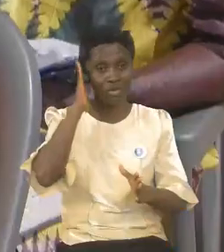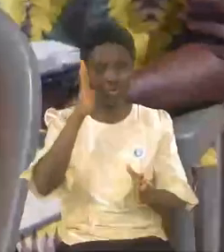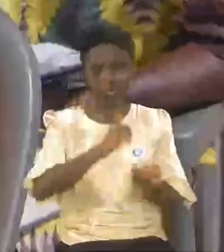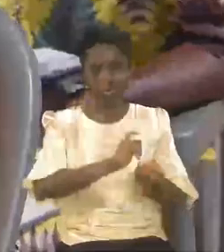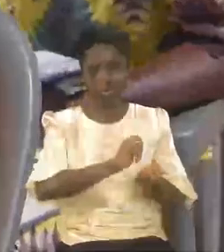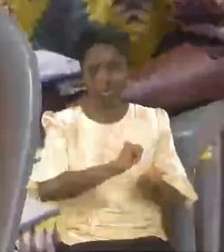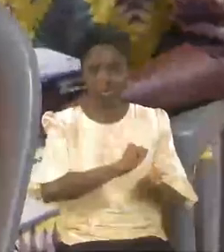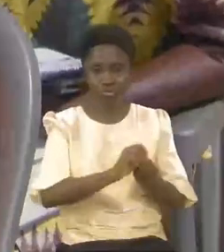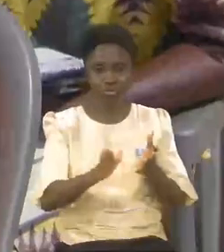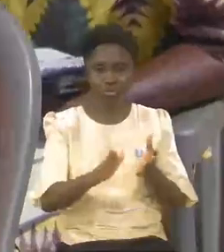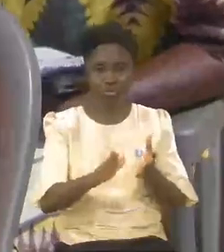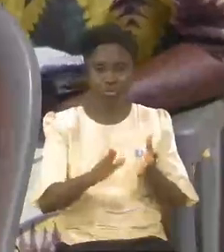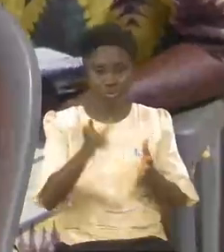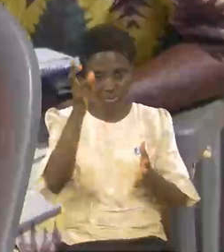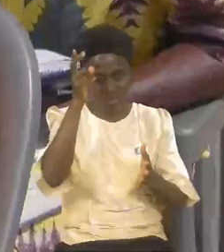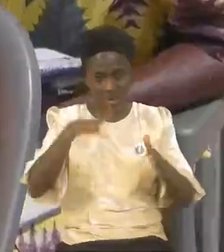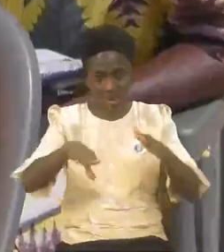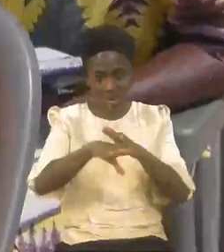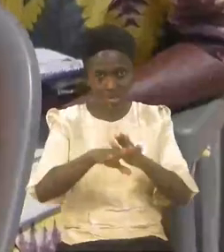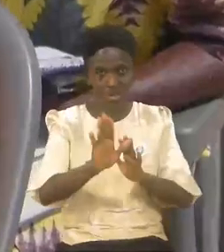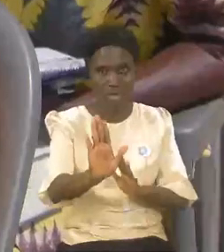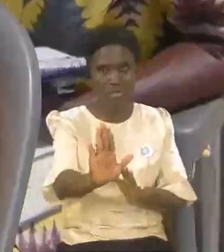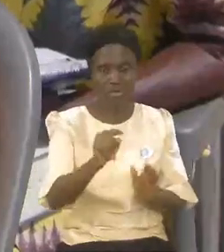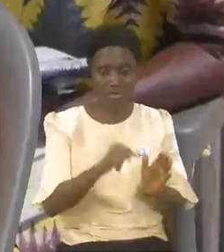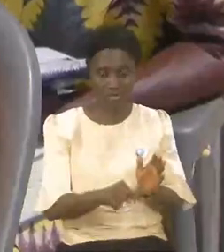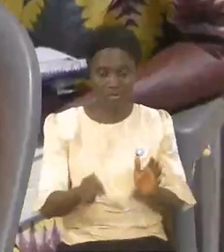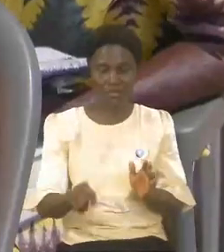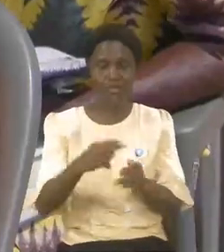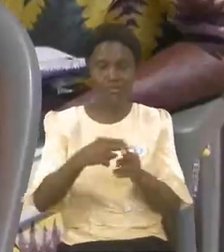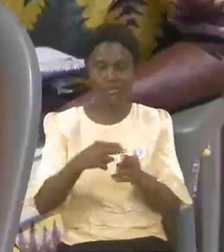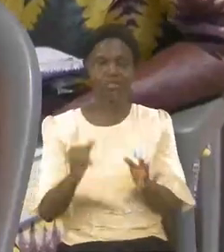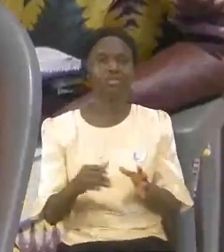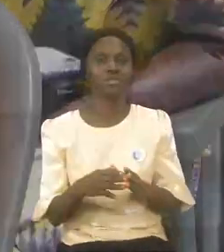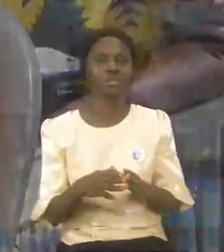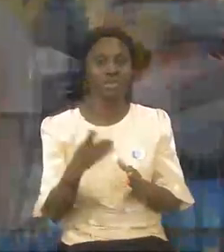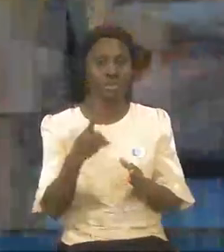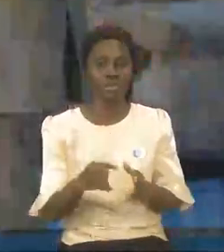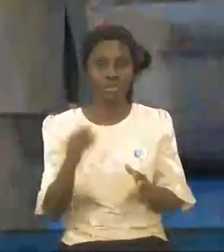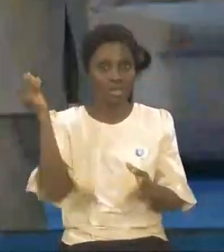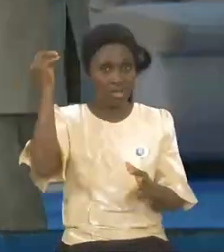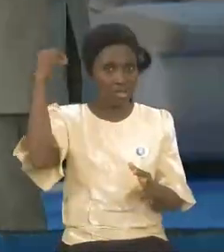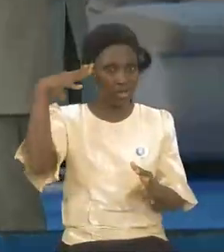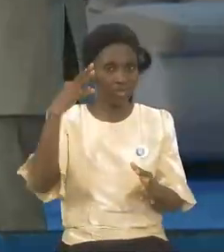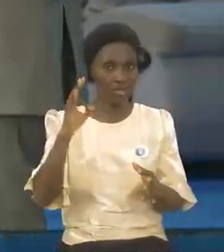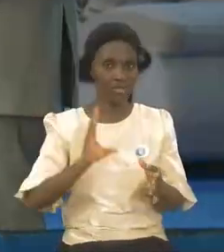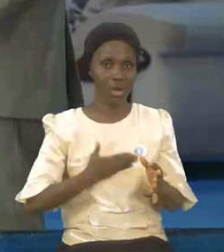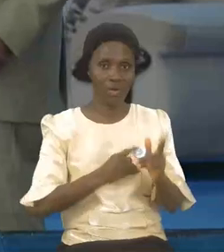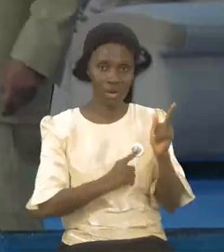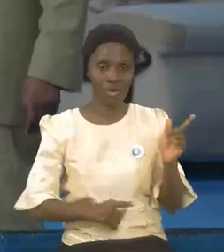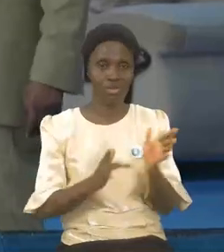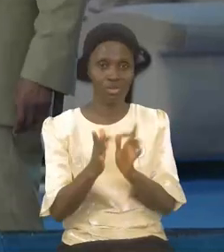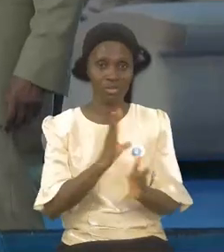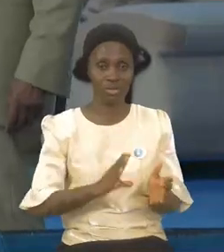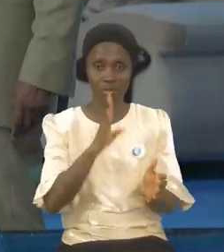écrasera bientôt Satan sous vos pieds. Que la grâce de notre Seigneur Jésus-Christ soit avec vous.